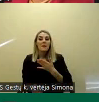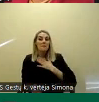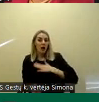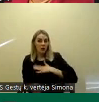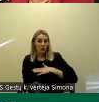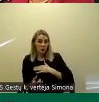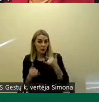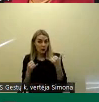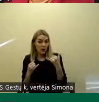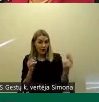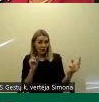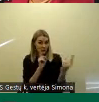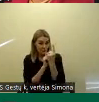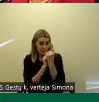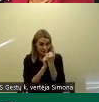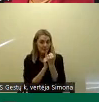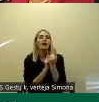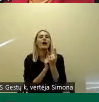su mumis ir pristatys